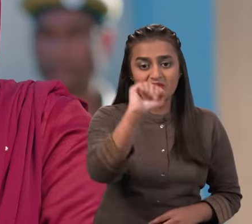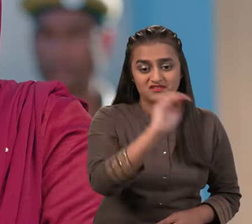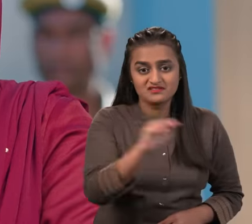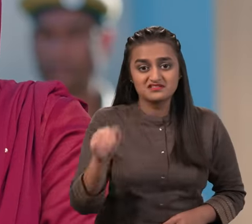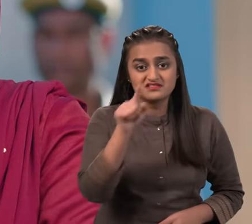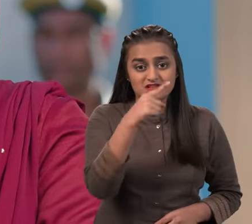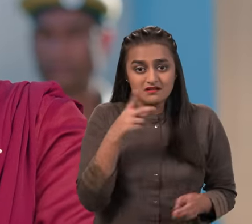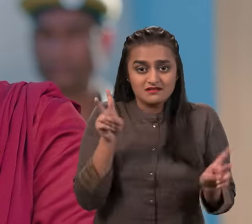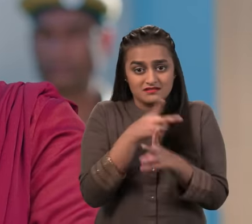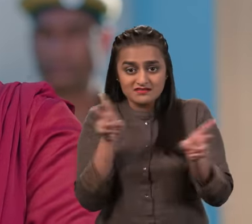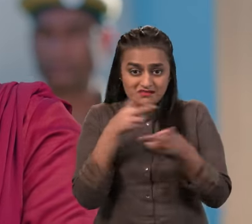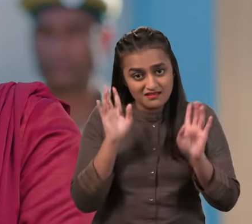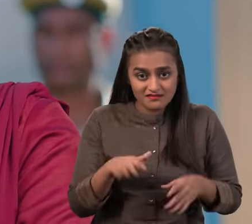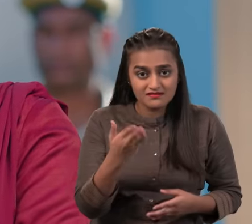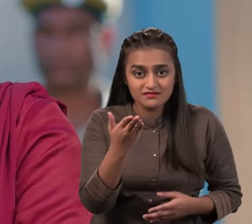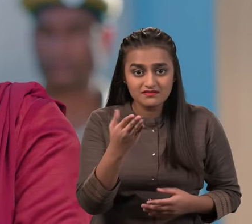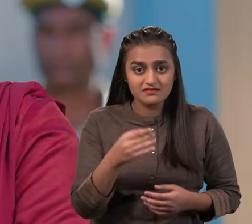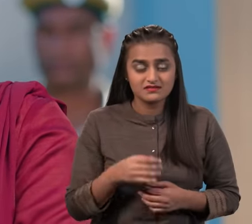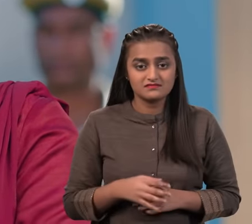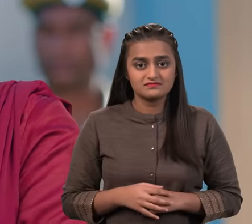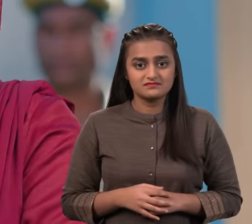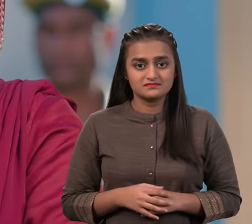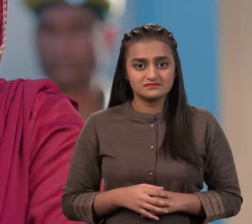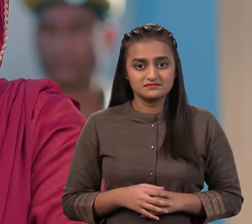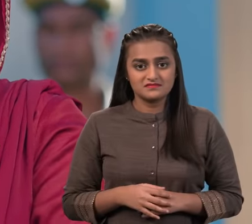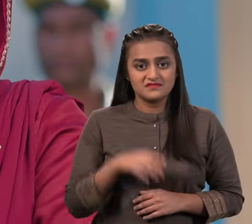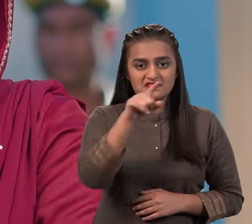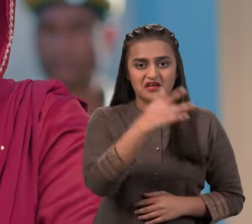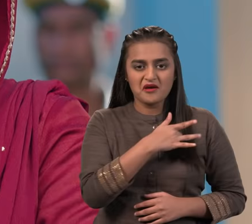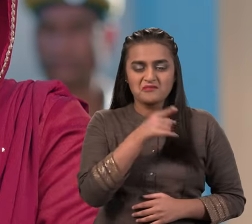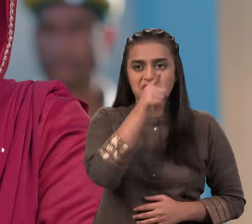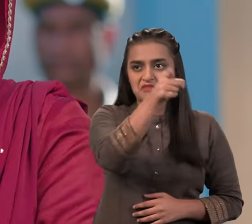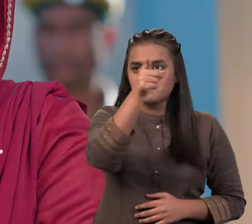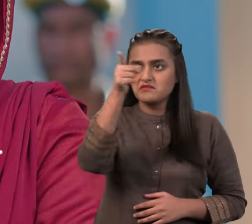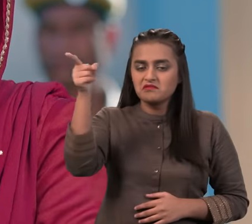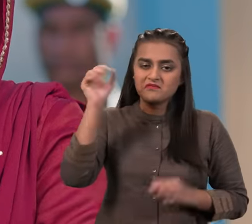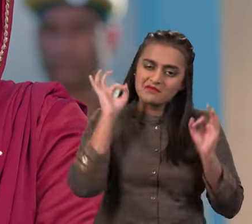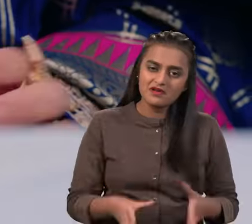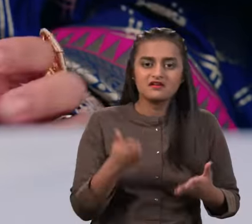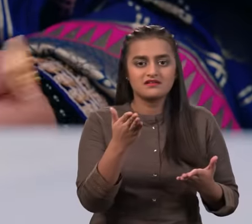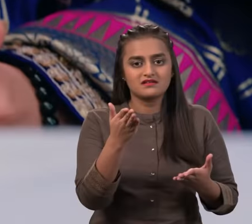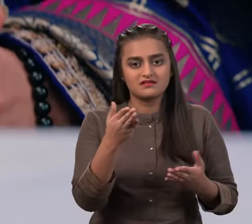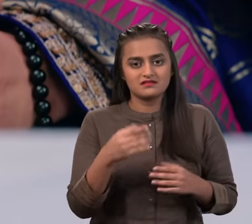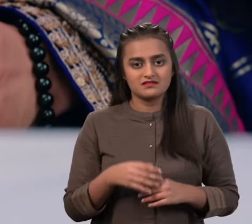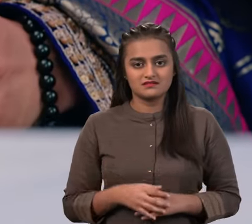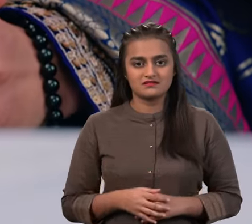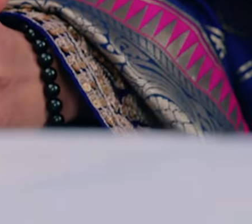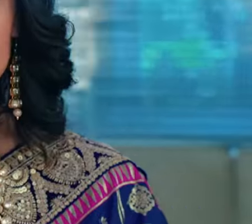जब खुद के बच्चों के कदम लड़खड़ाने लग जाते हैं तो लोग दूसरों पर ही इल्जाम लगाते हैं।